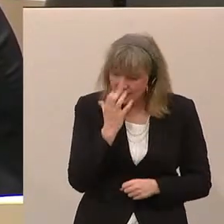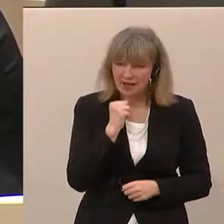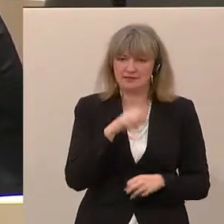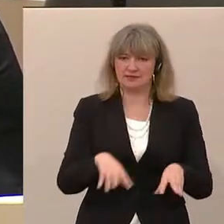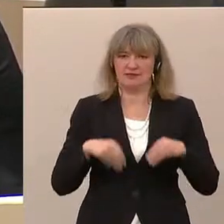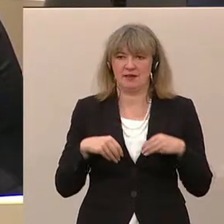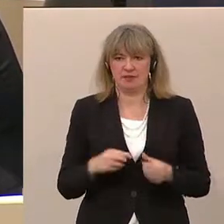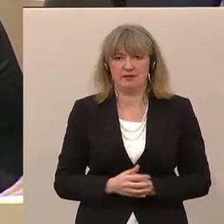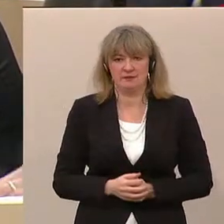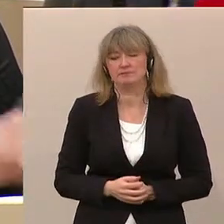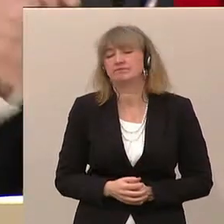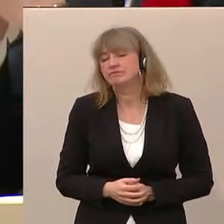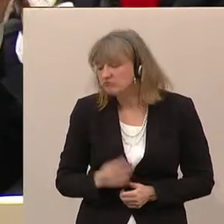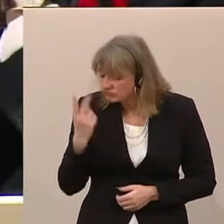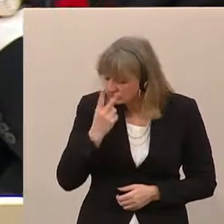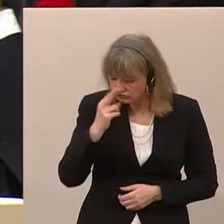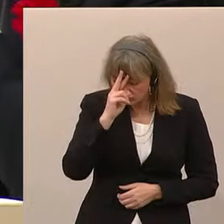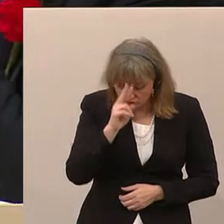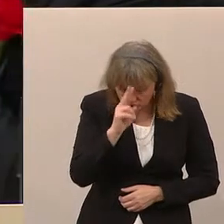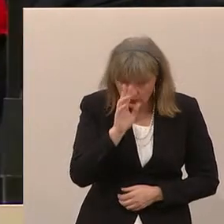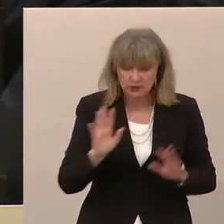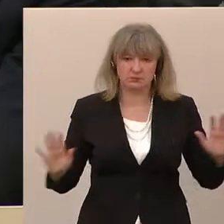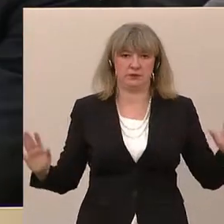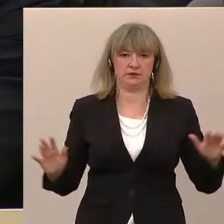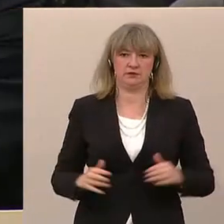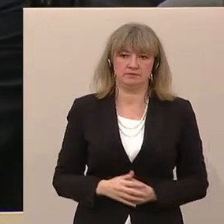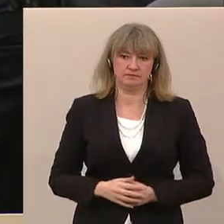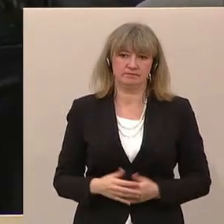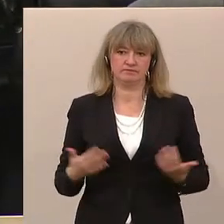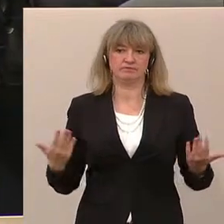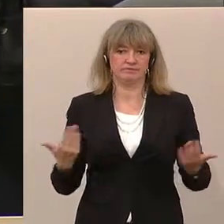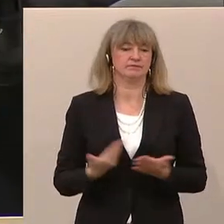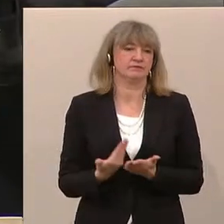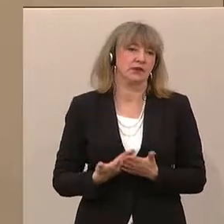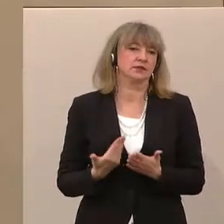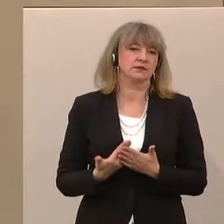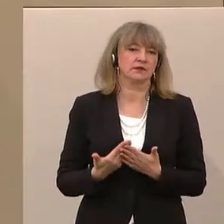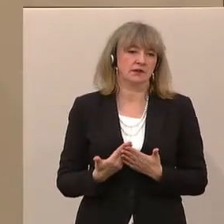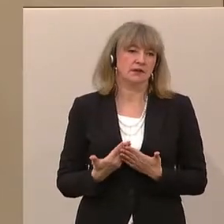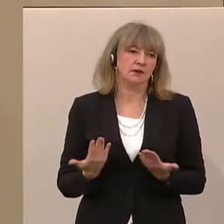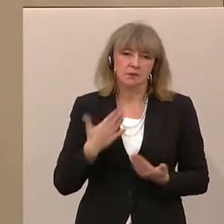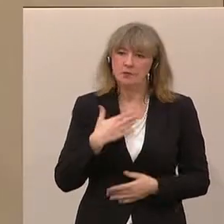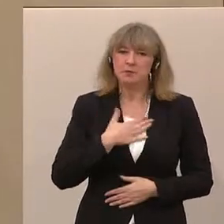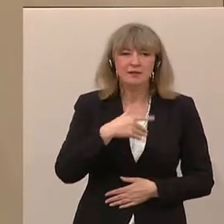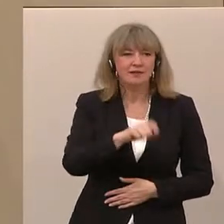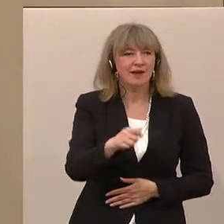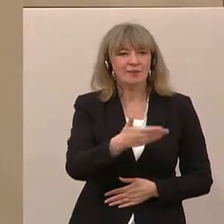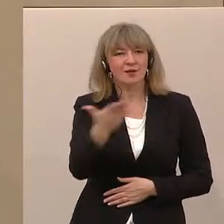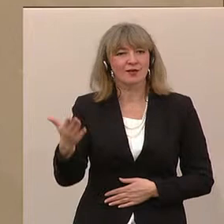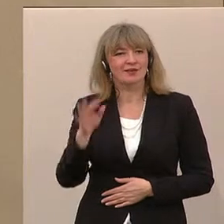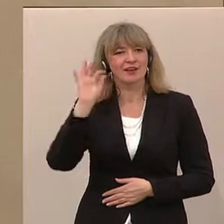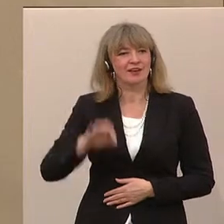und selbstverständlich zu respektieren. Und so gesehen möchte ich natürlich auch meinen Abgeordneten des